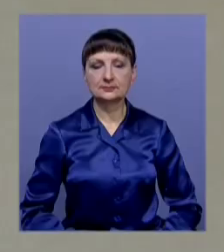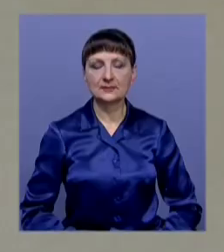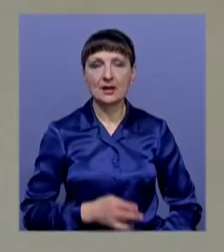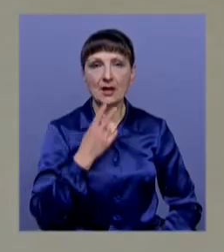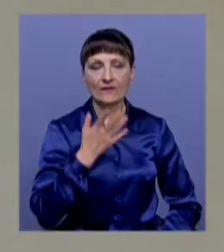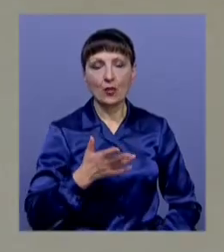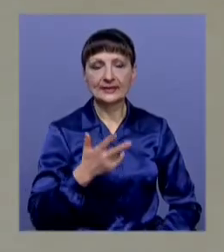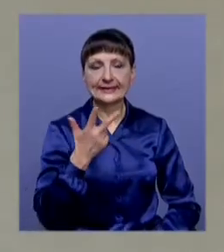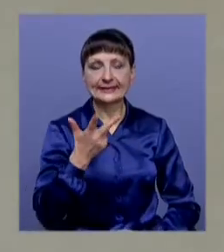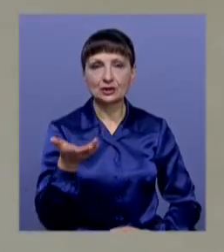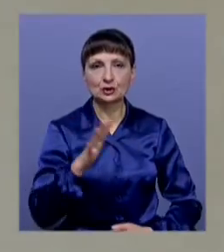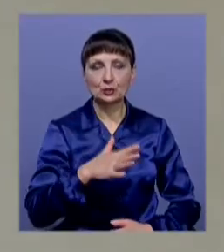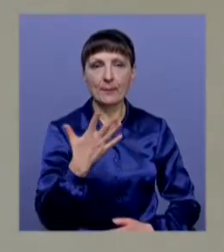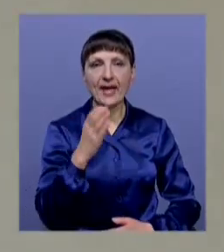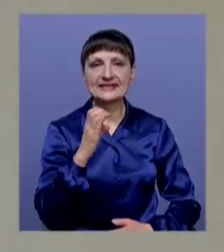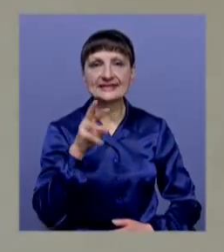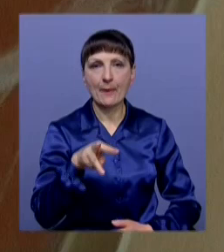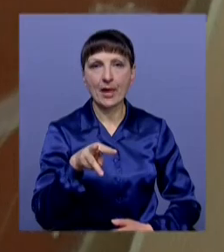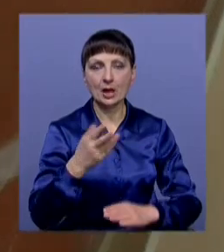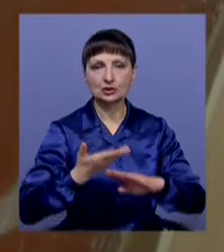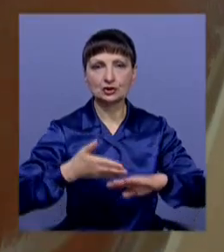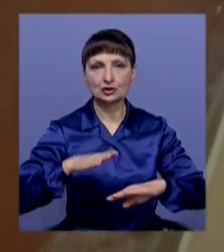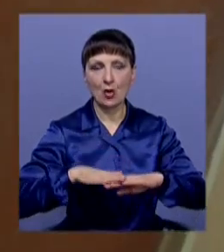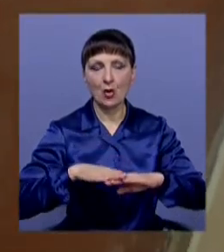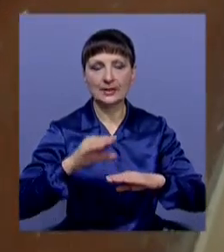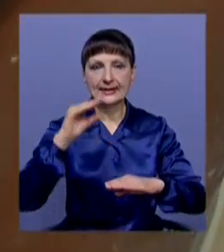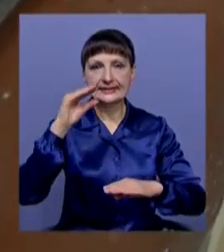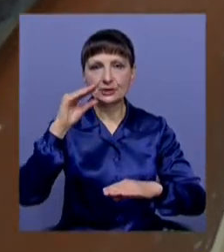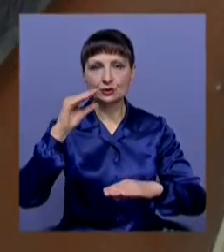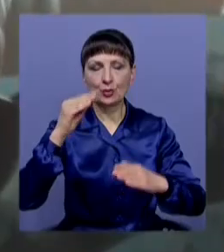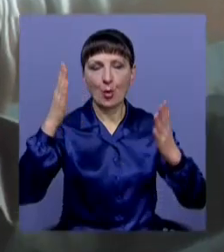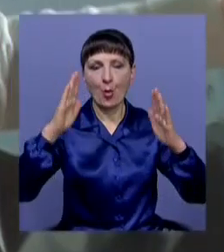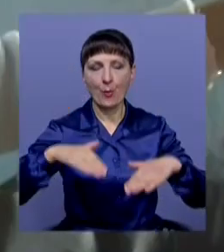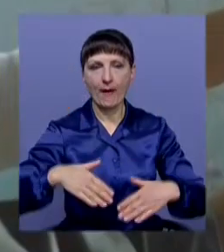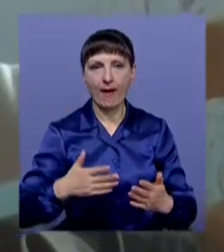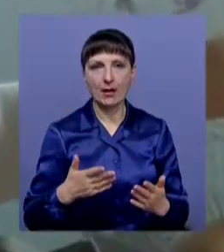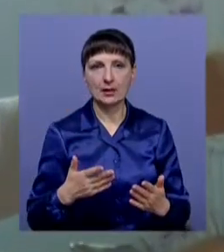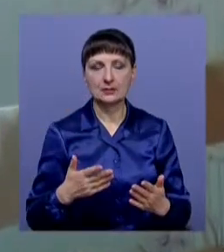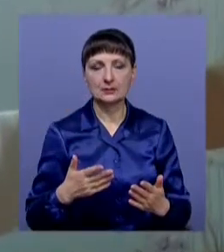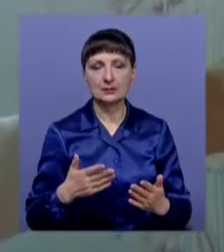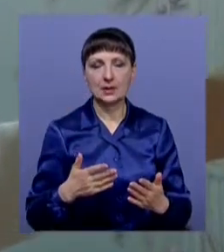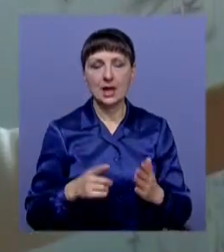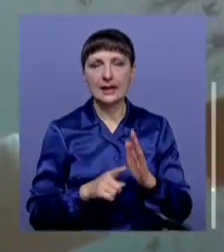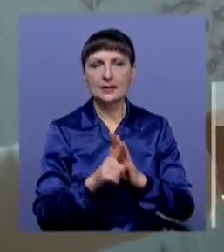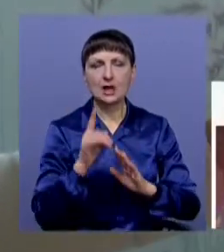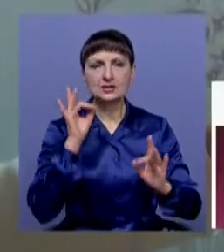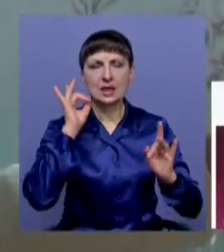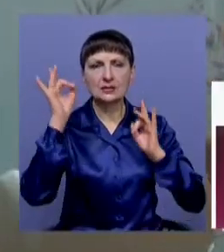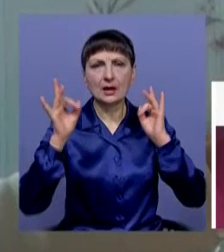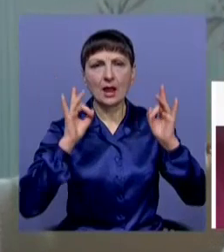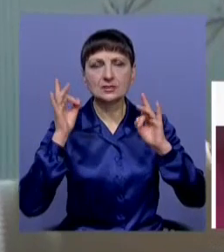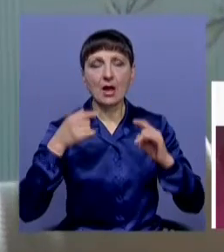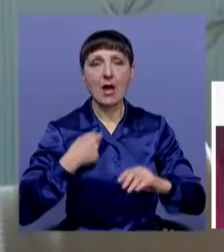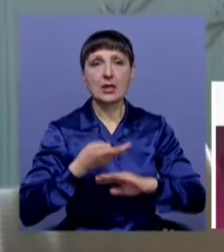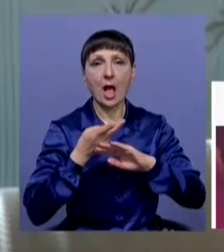штуки, они тяжелые, 5 сантиметров, видите? Они сплоченные все, три штуки. Они все сплотились, и начался такой треск сильно. Я лежу